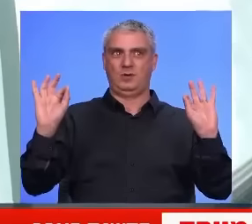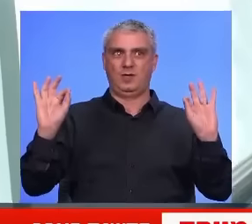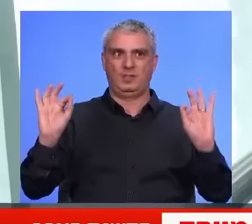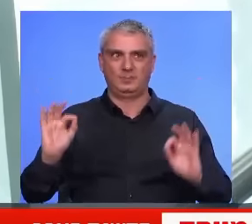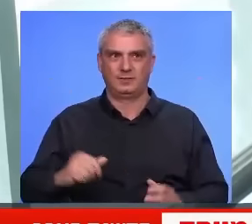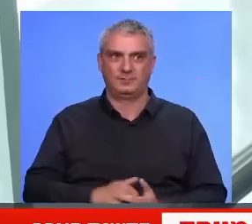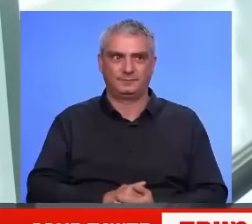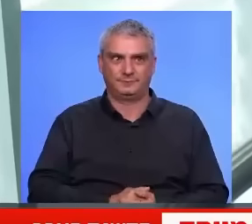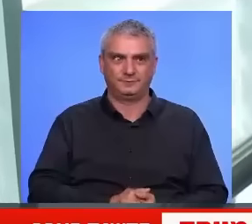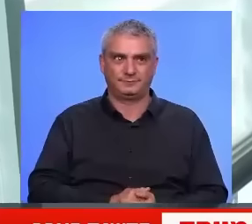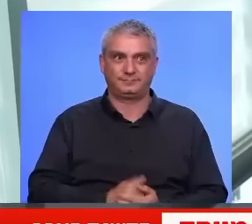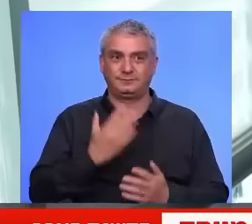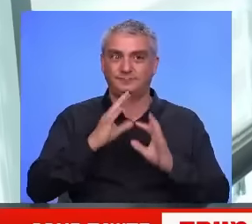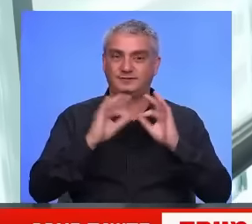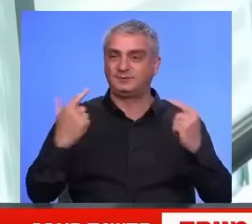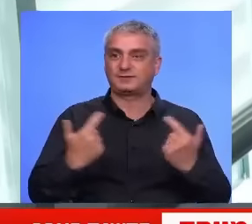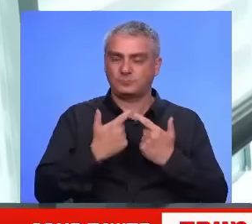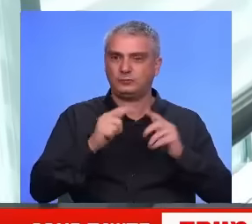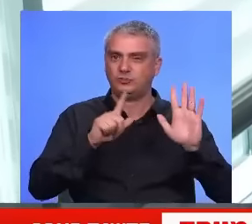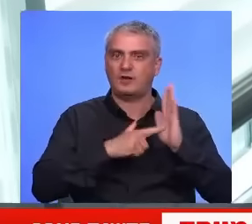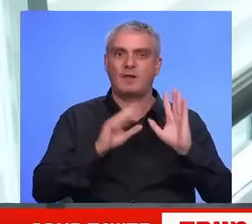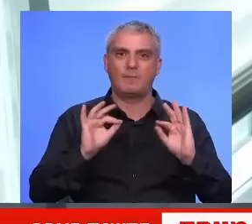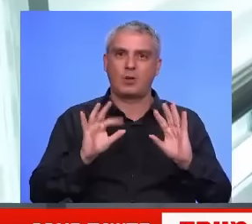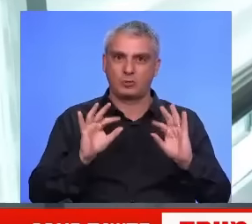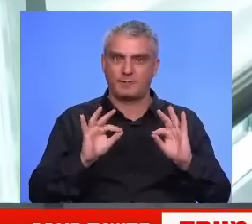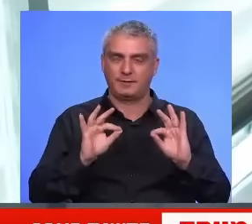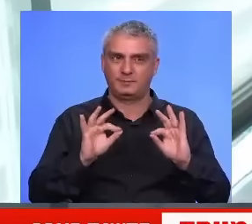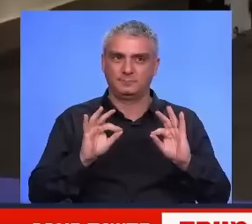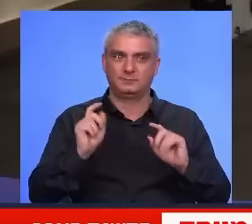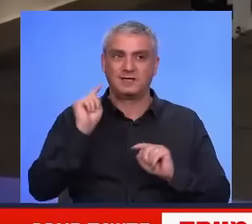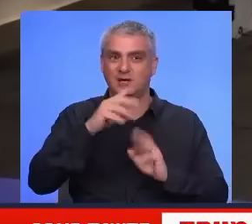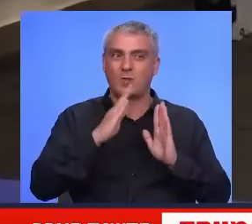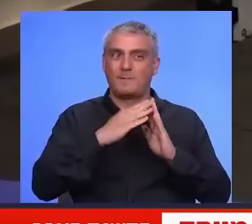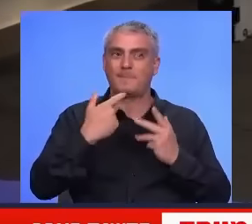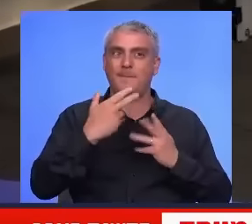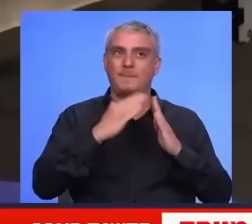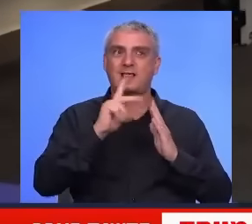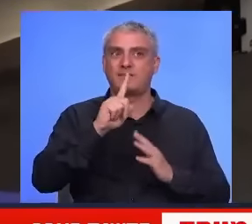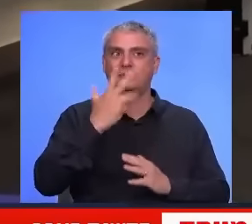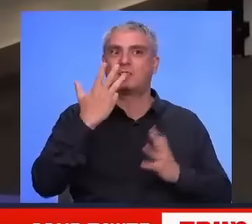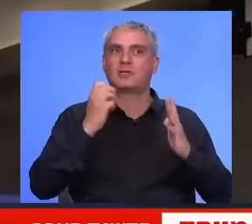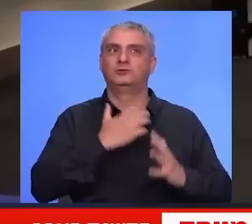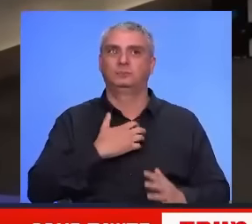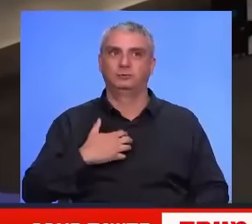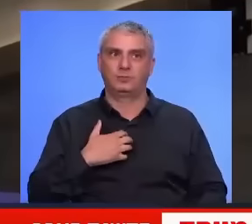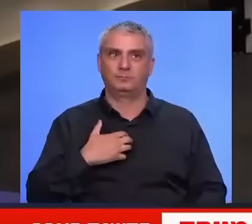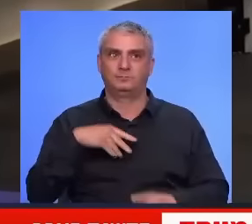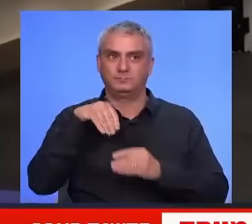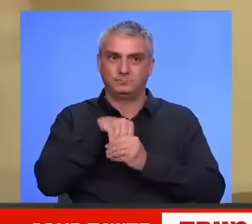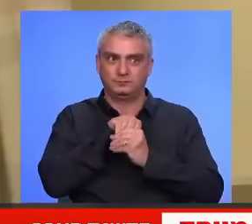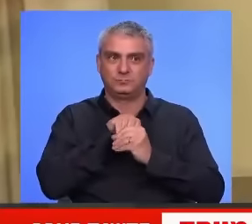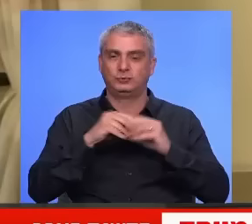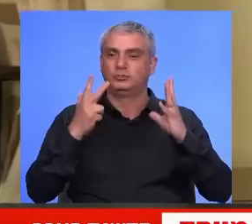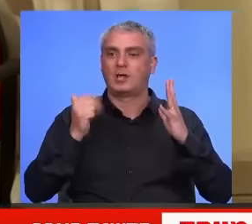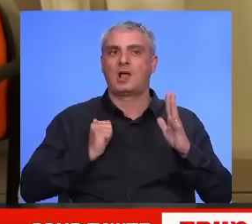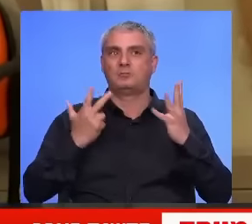מצוין. מאז החלה המלחמה ב-7 באוקטובר, הגיעו לבית לוינשטיין 90 פצועים. מהם 80